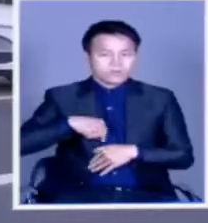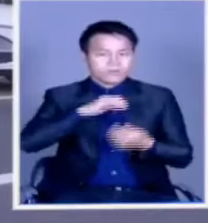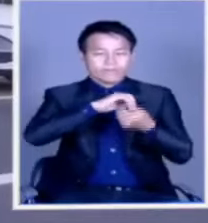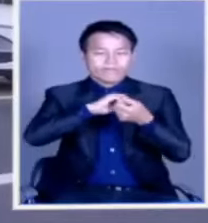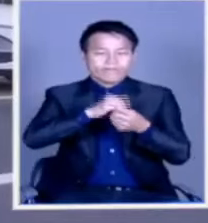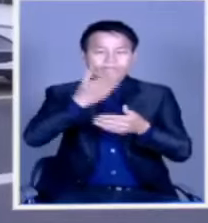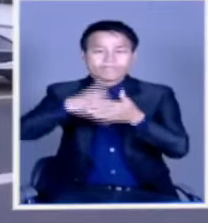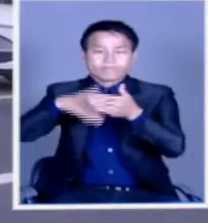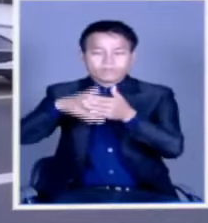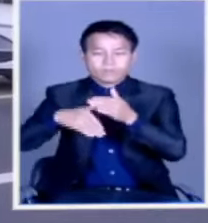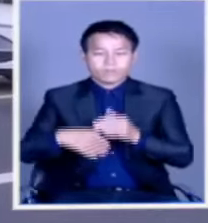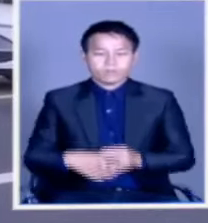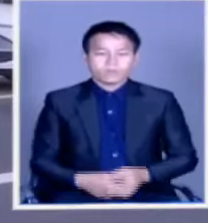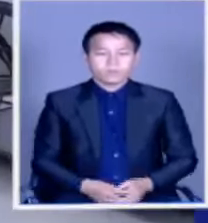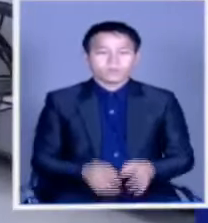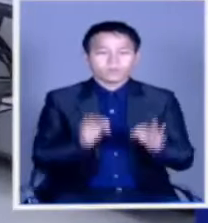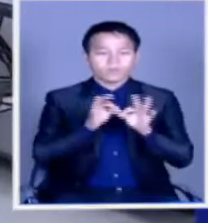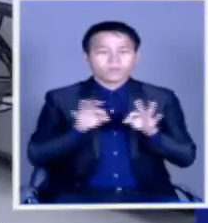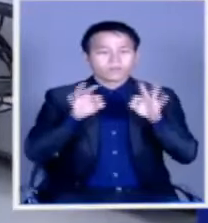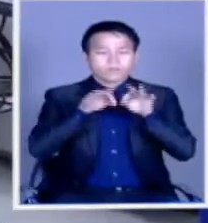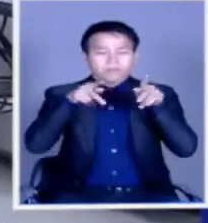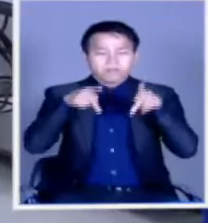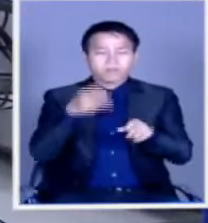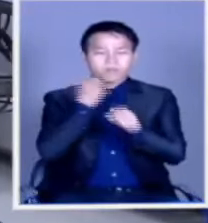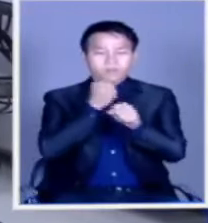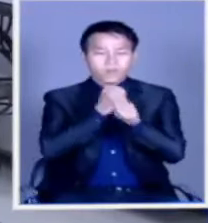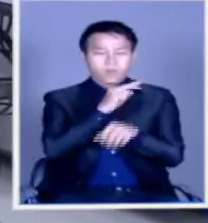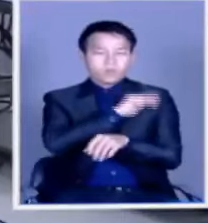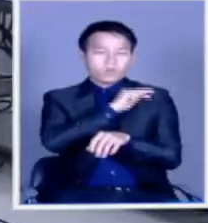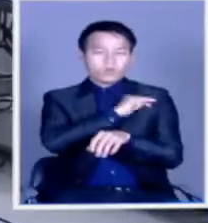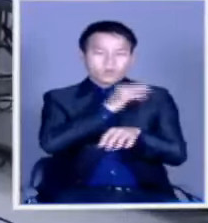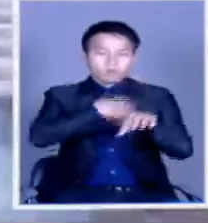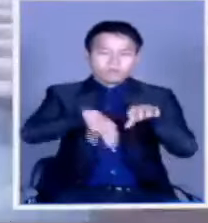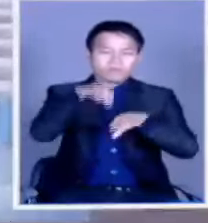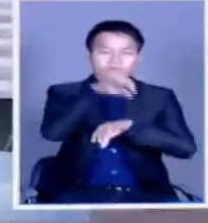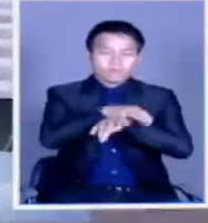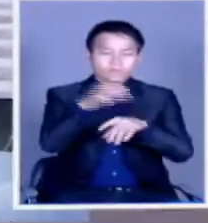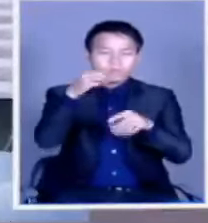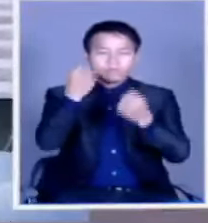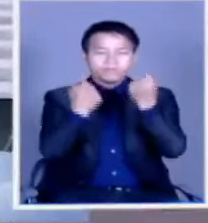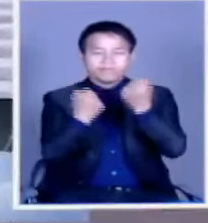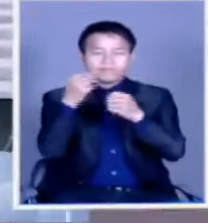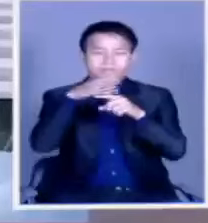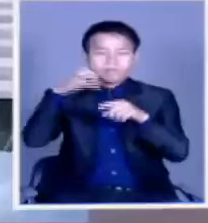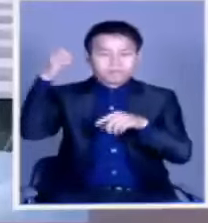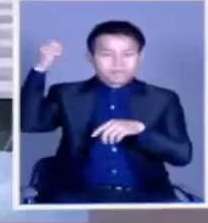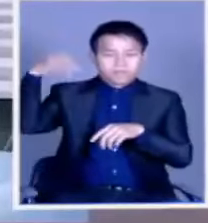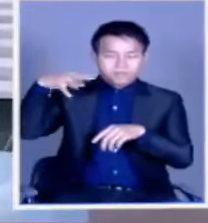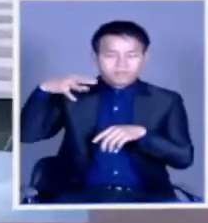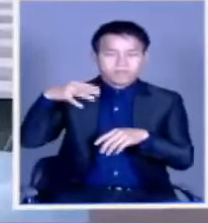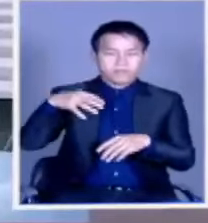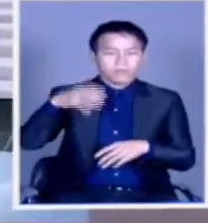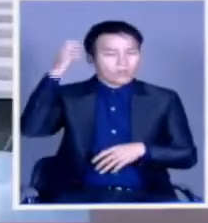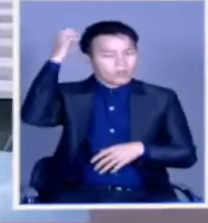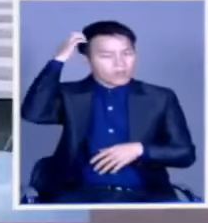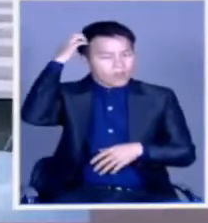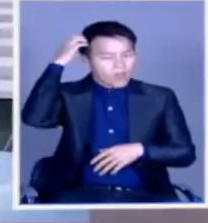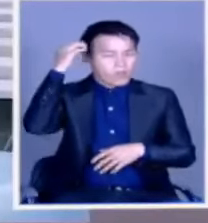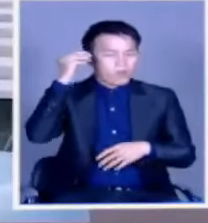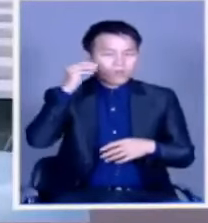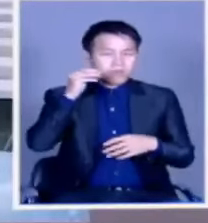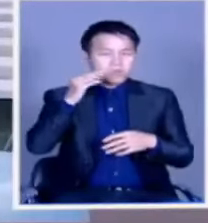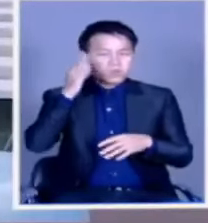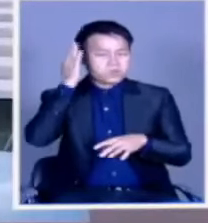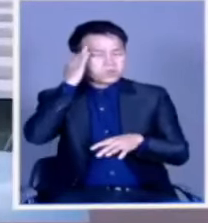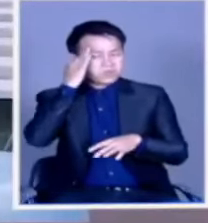คลากรเนาะเกี่ยวกับรถไฟฟ้านี่บ้านเฮานี่ยังมีข้อจำกัดหลายเนาะโดยเฉ